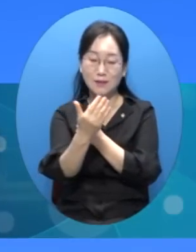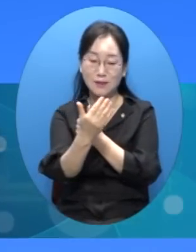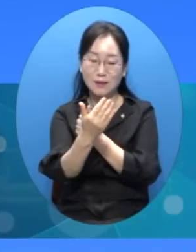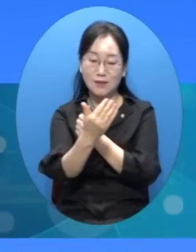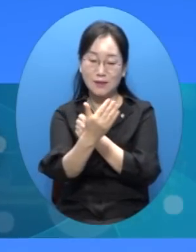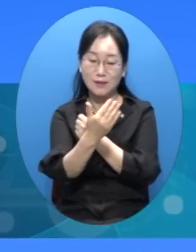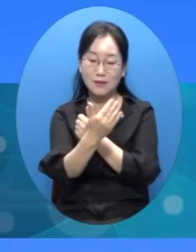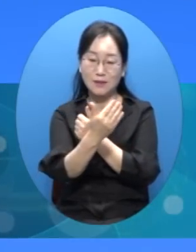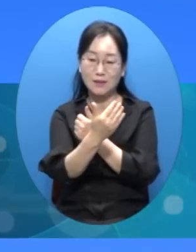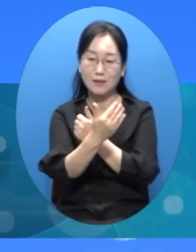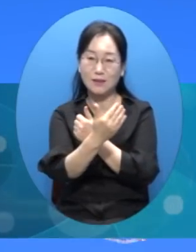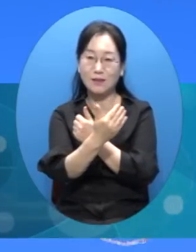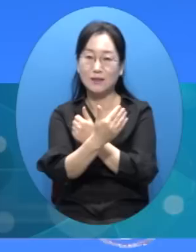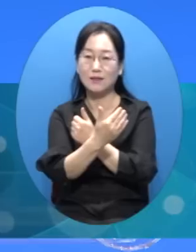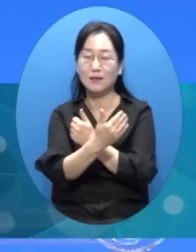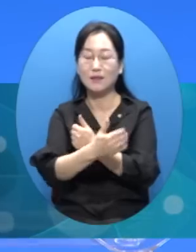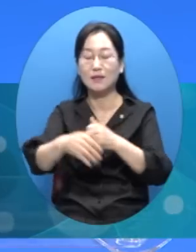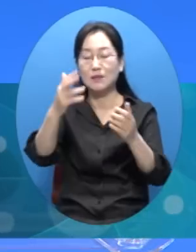감싸주시네